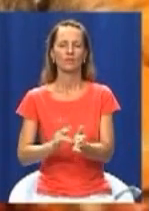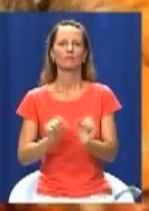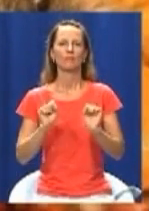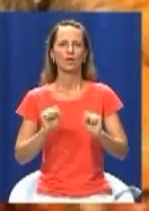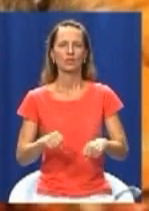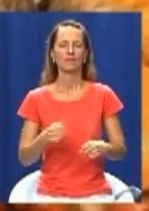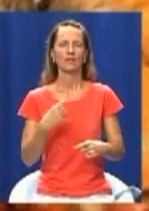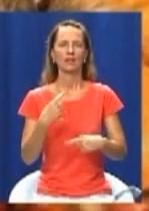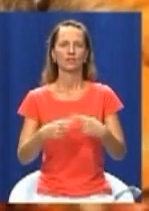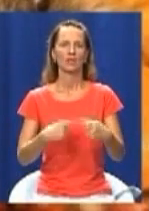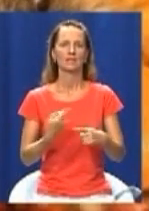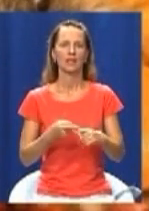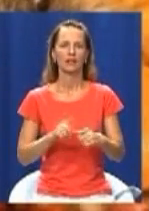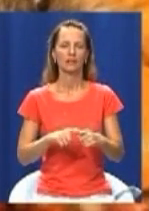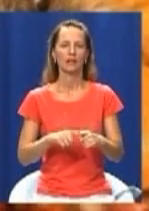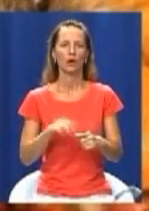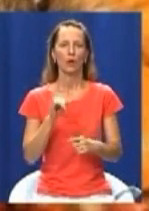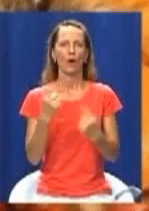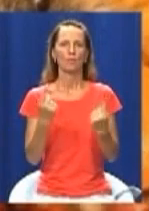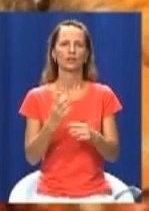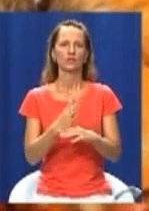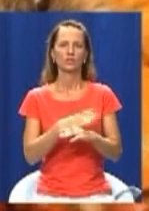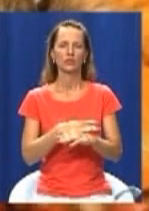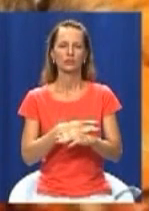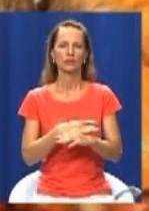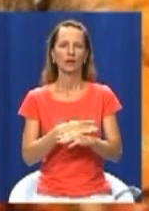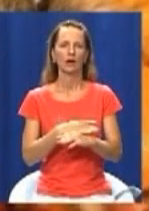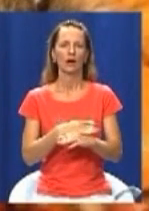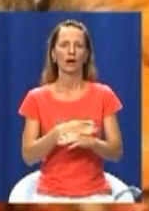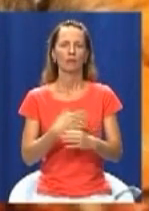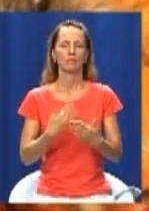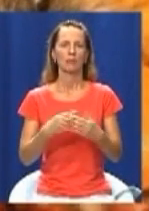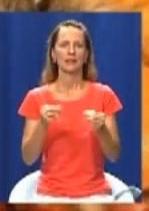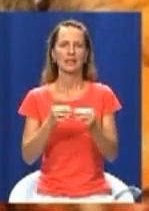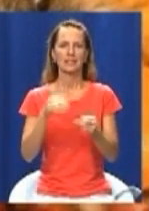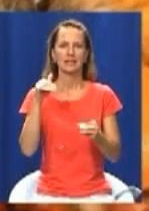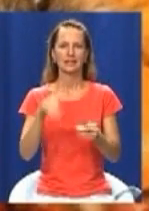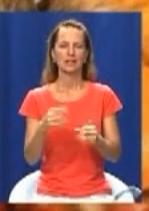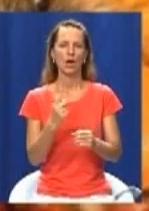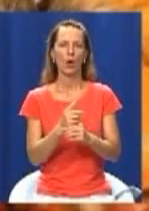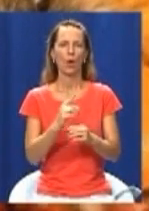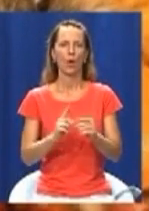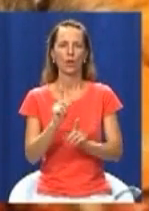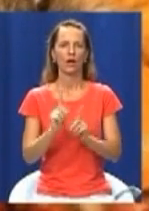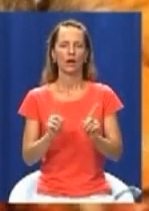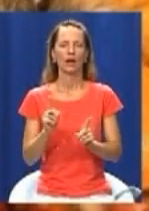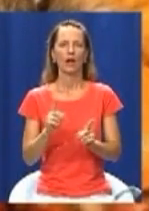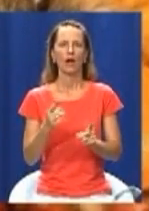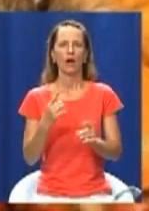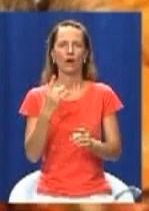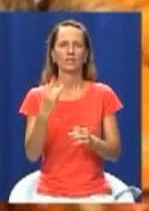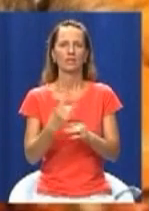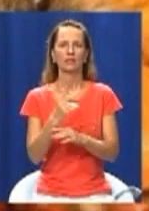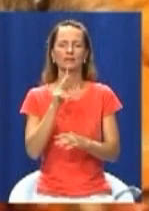Можливо, саме через це у звичайного їжачка приблизно 10 тисяч голок. Раз на 3 роки відбувається їх